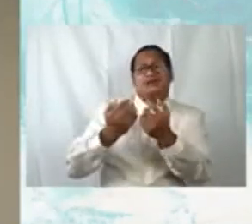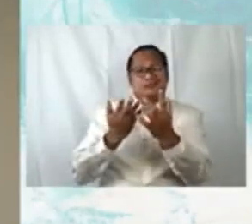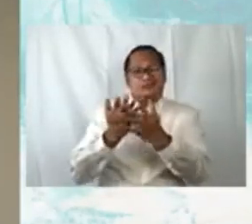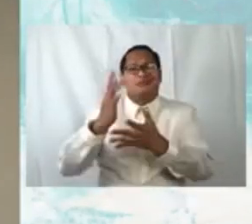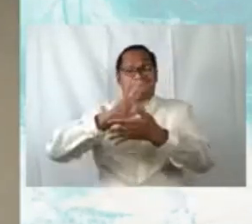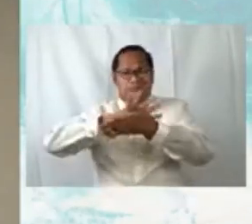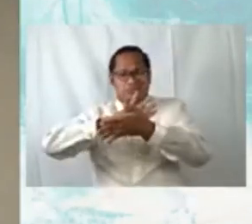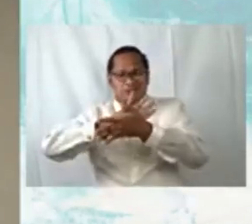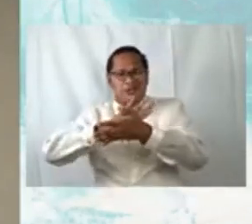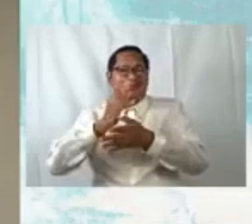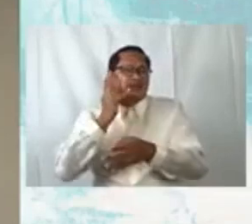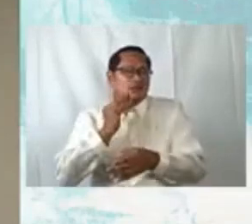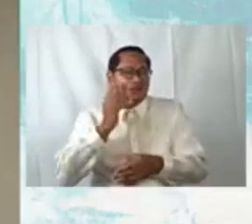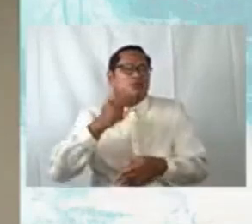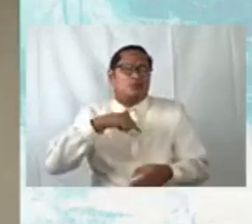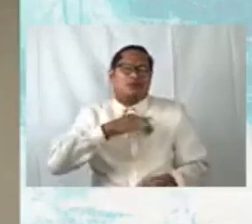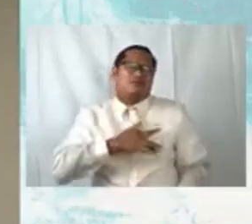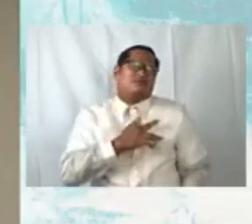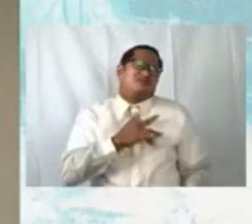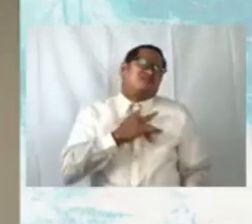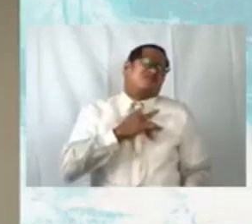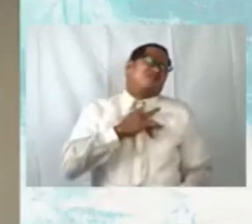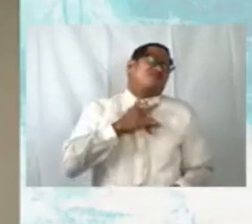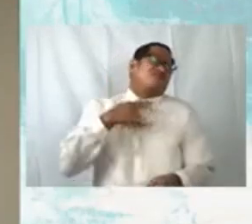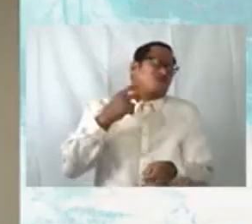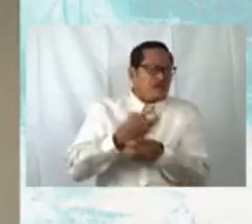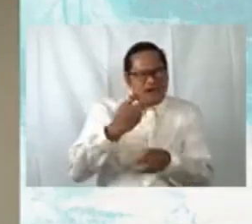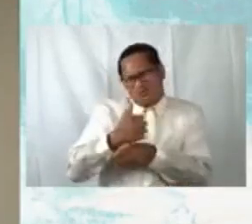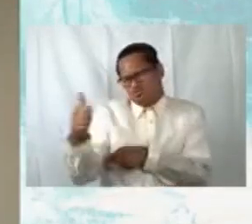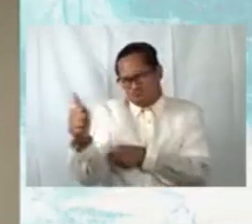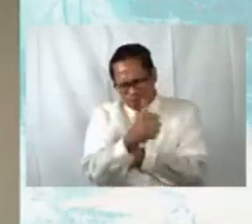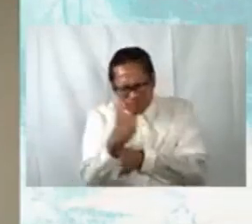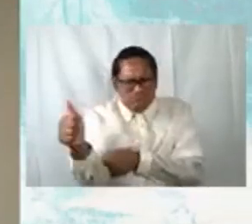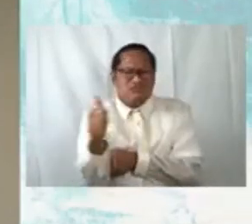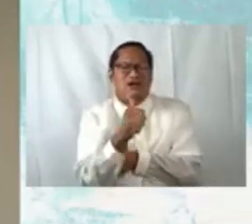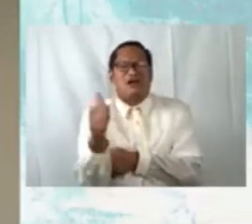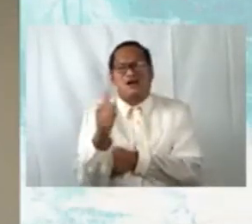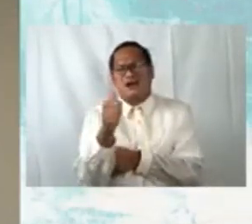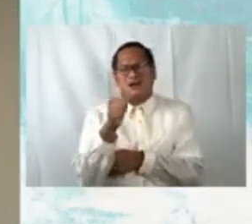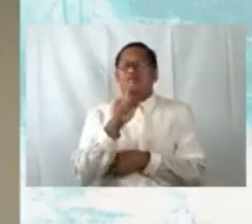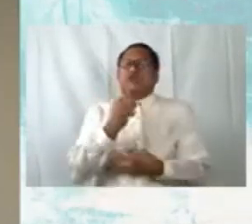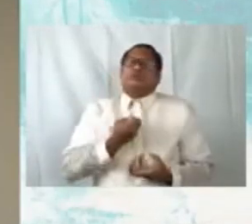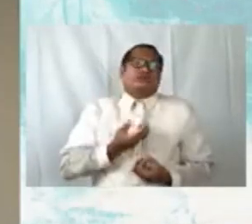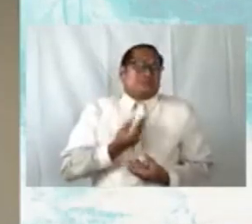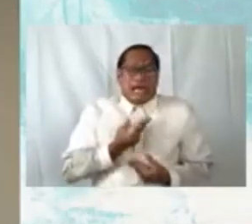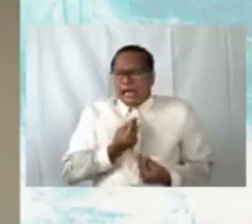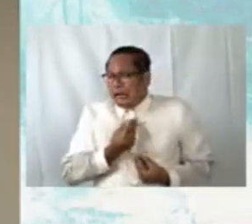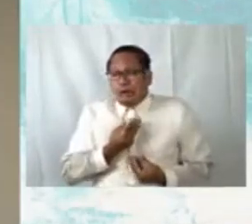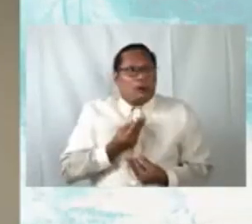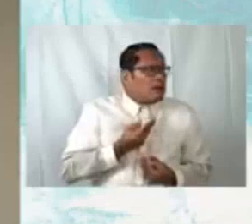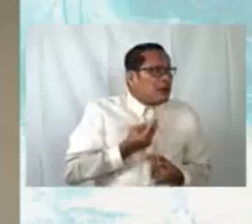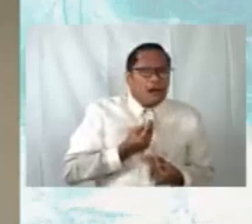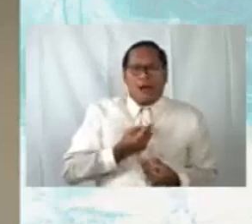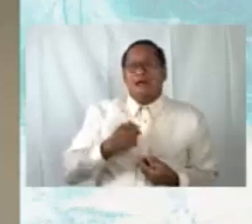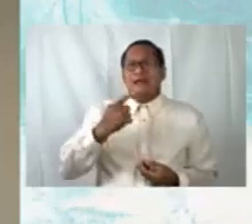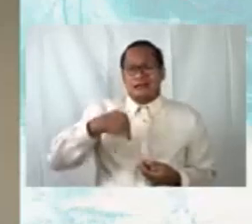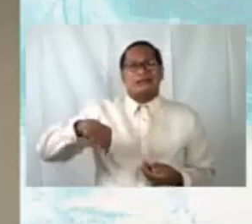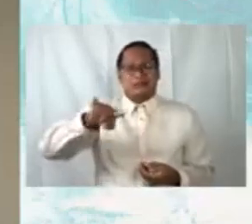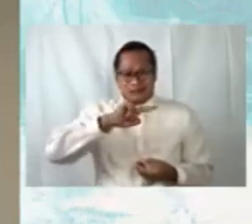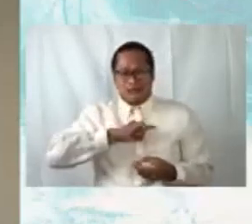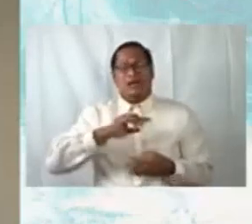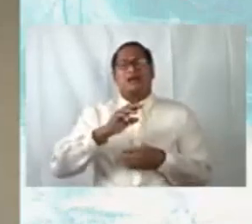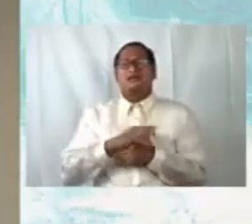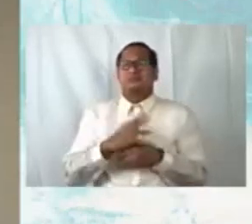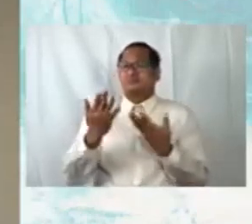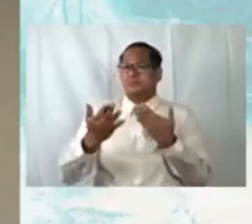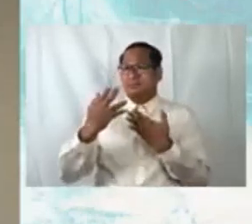ito, nararamdaman natin ang hirap ng pagbabiyahe, ang takot na bumabalot sa lahat sa atin na baka